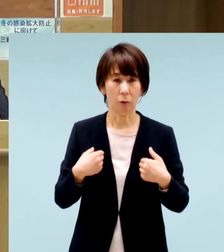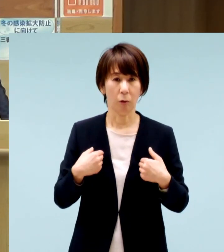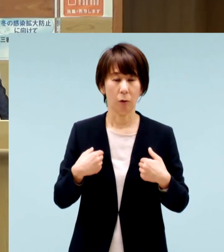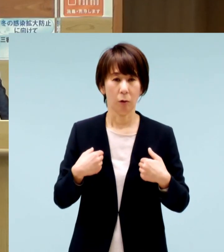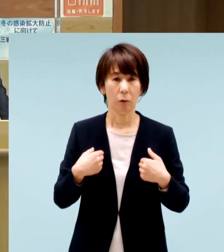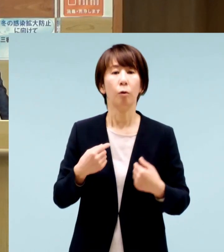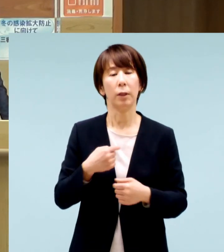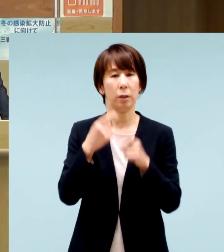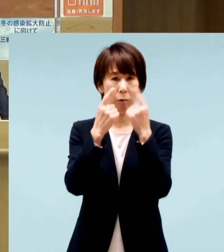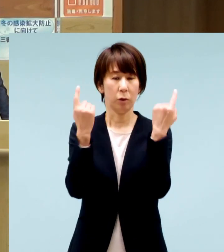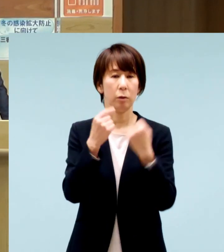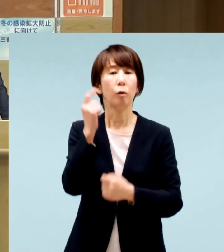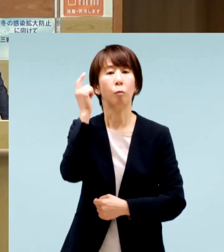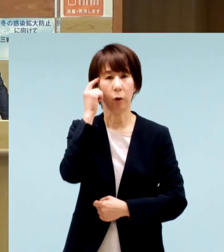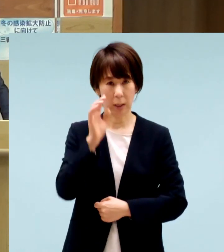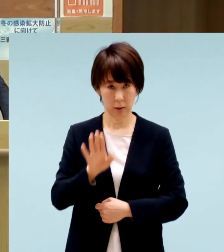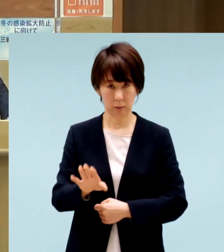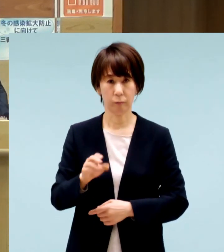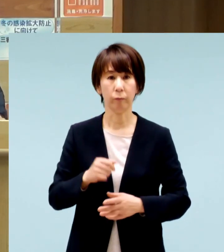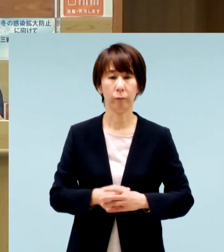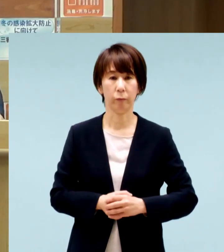思います。